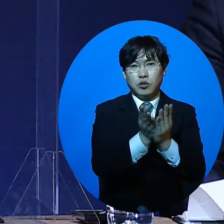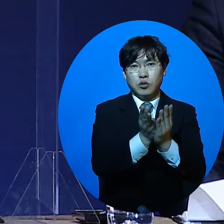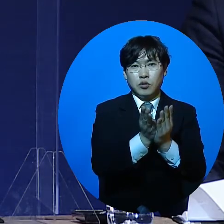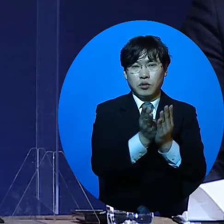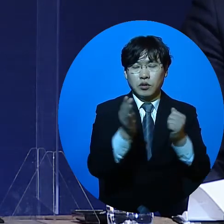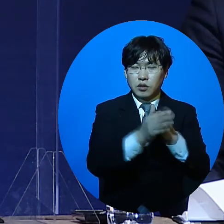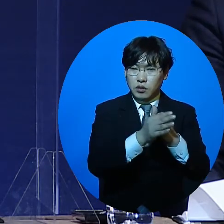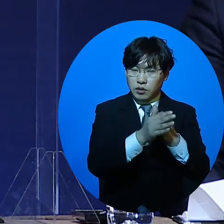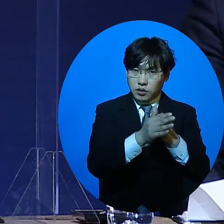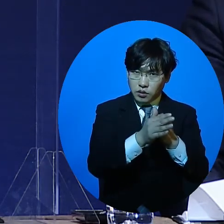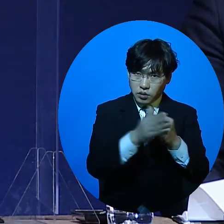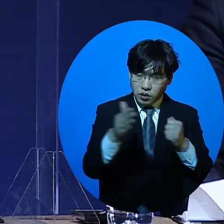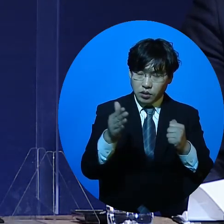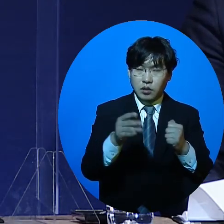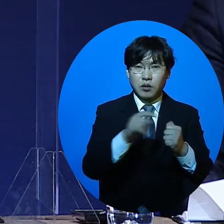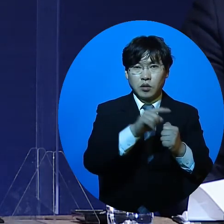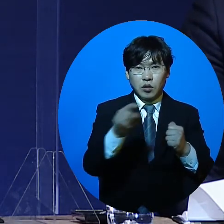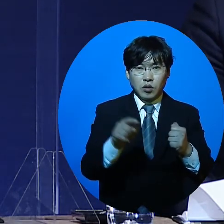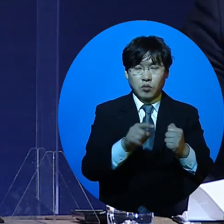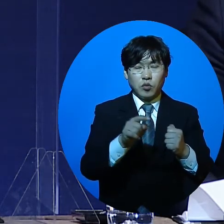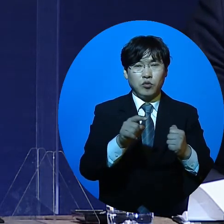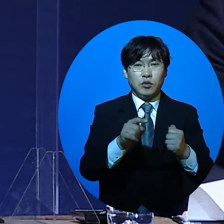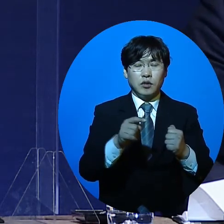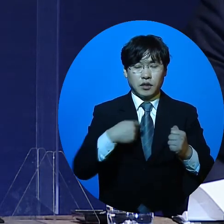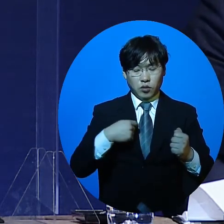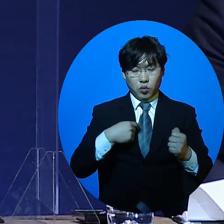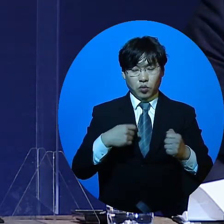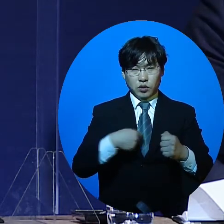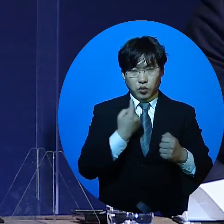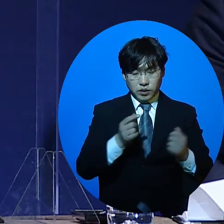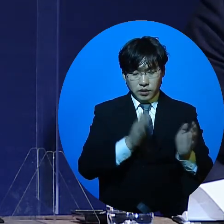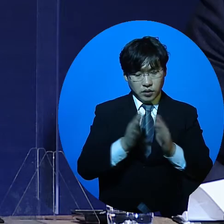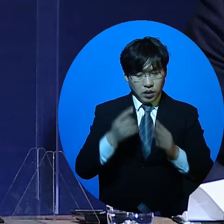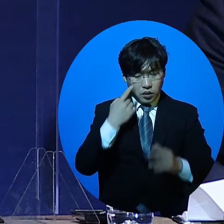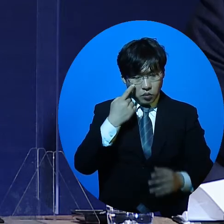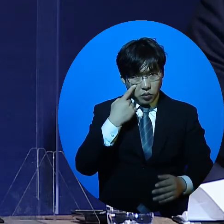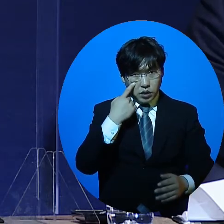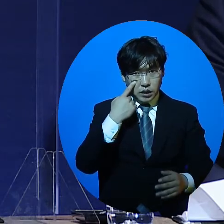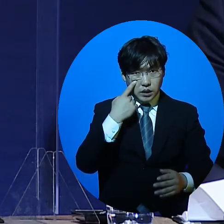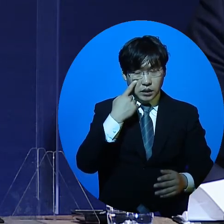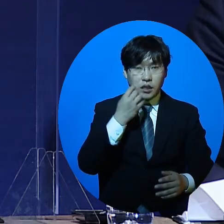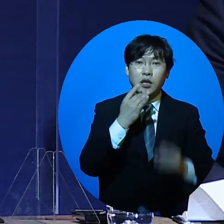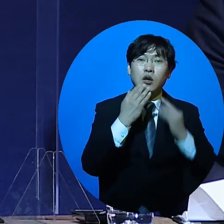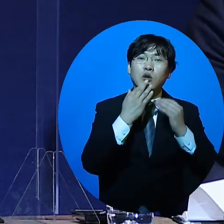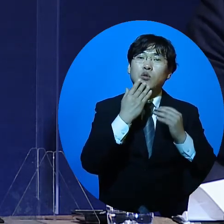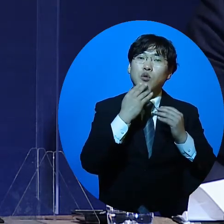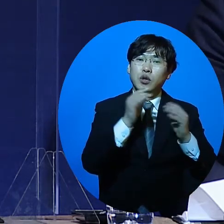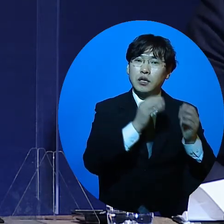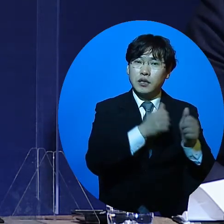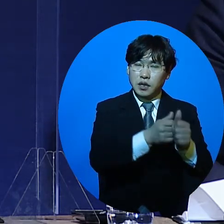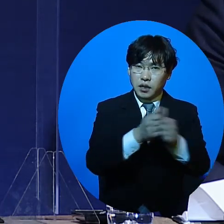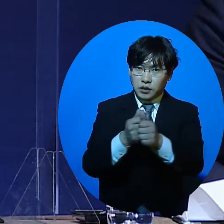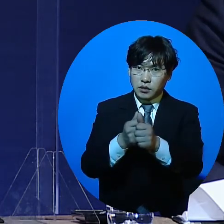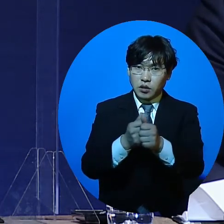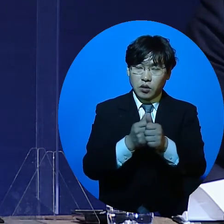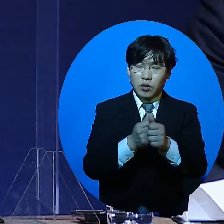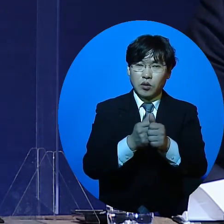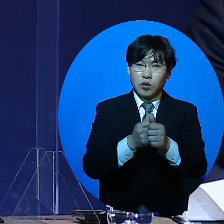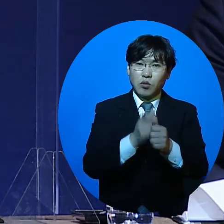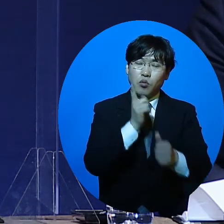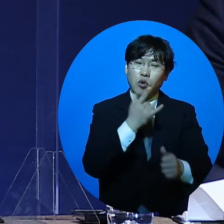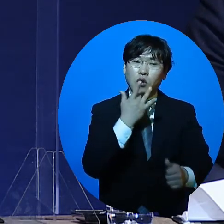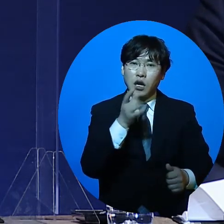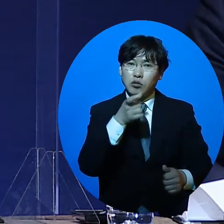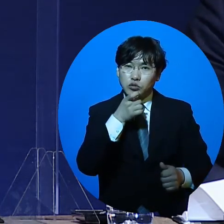제 나름대로 한번 조금 정리를 한번 해봤는데, 요일별로 아니면은 요일별 유형별,